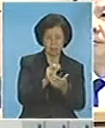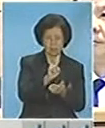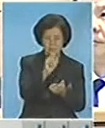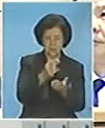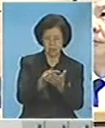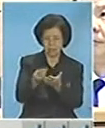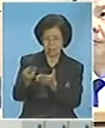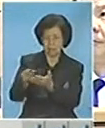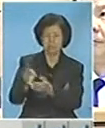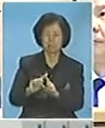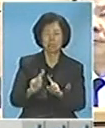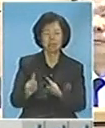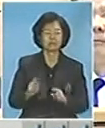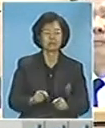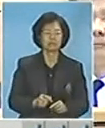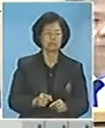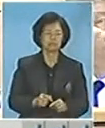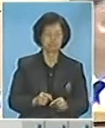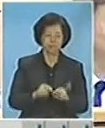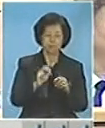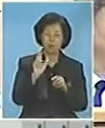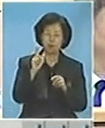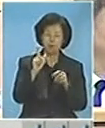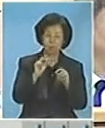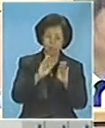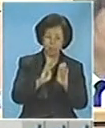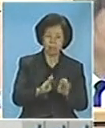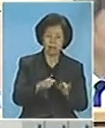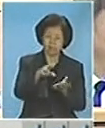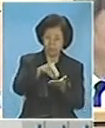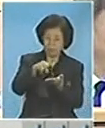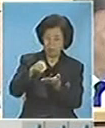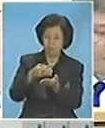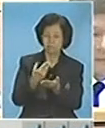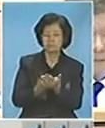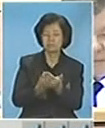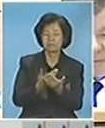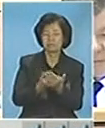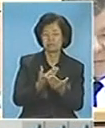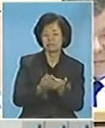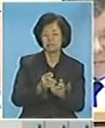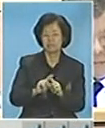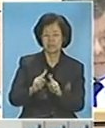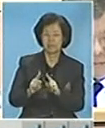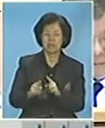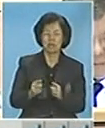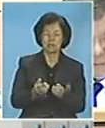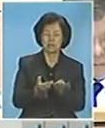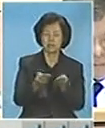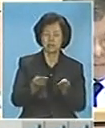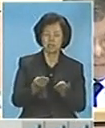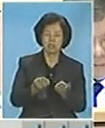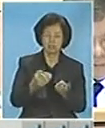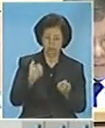แต่อย่างไรก็ตามครับข้อบังคับเพื่อเรียกเก็บค่าใช้จ่ายค่าธรรมเนียมและค่าบริการที่